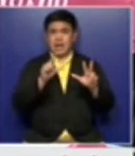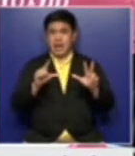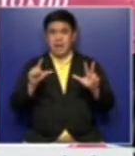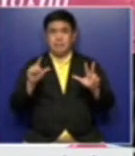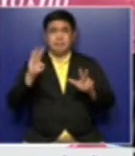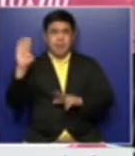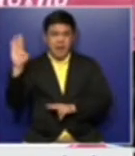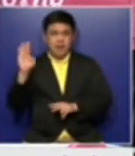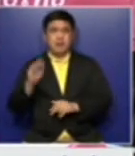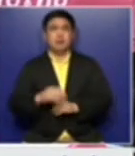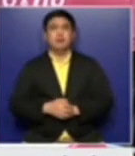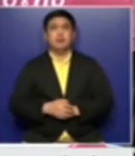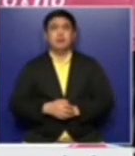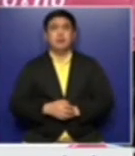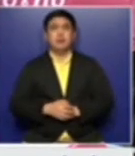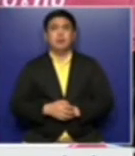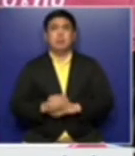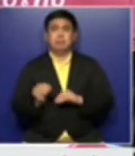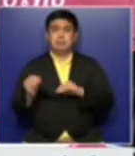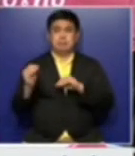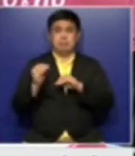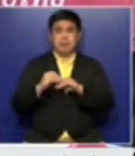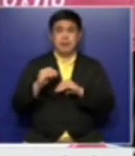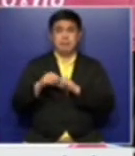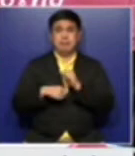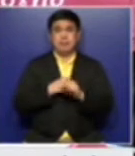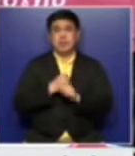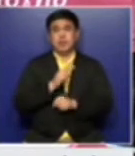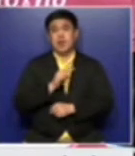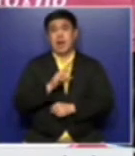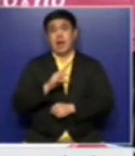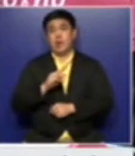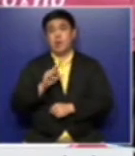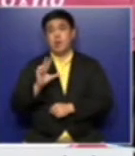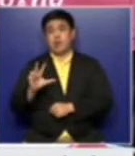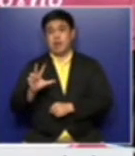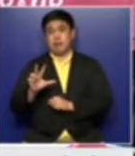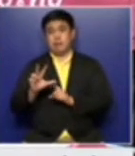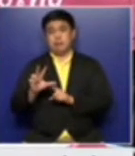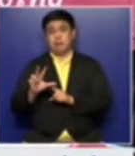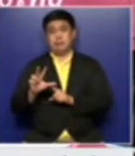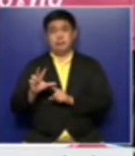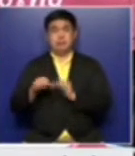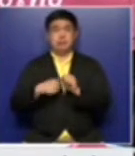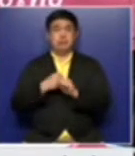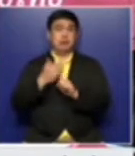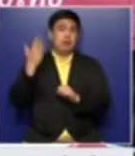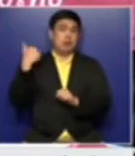3,300,000,000 บาทเพิ่มขึ้นจากปีงบประมาณ2563